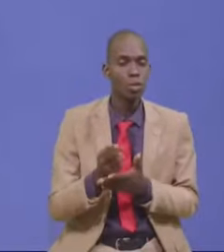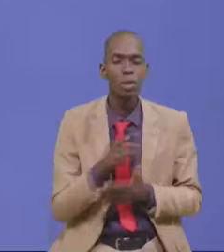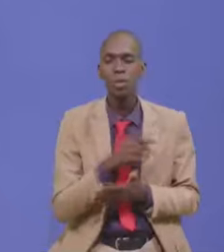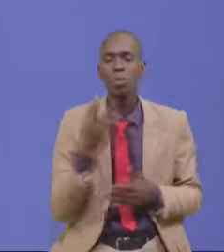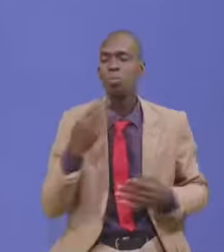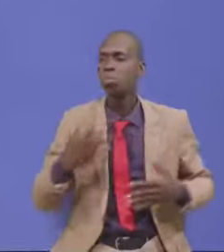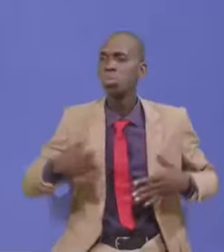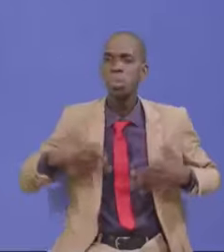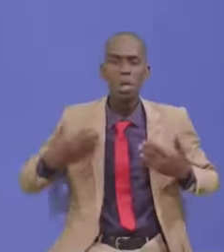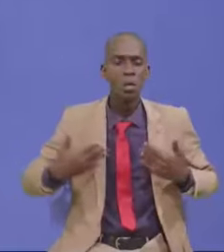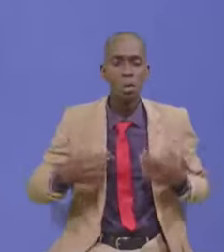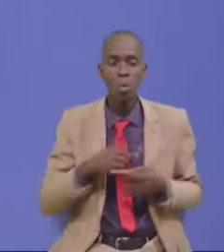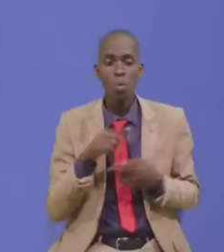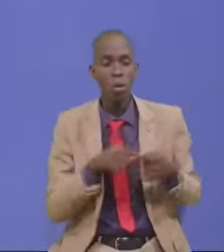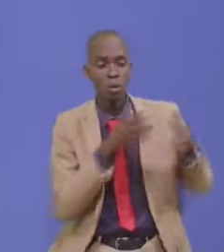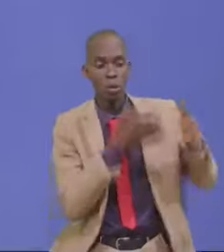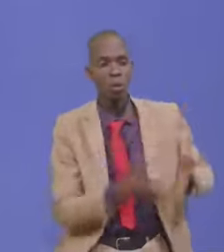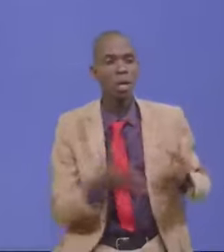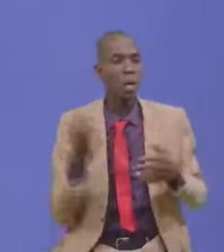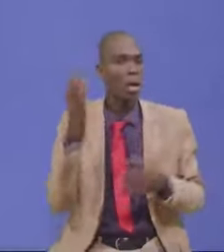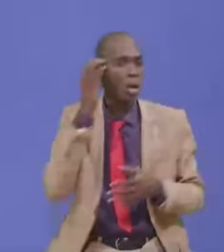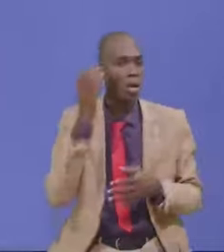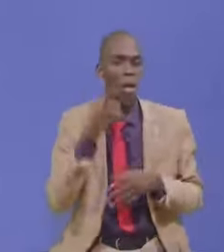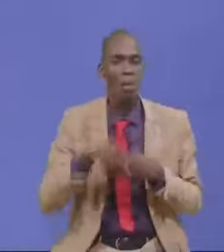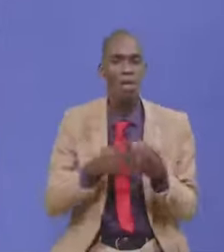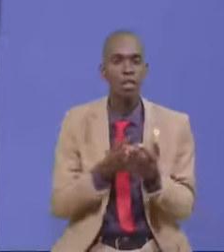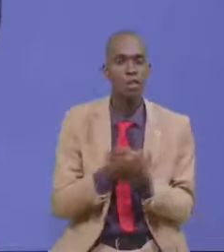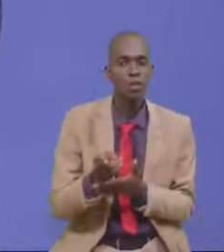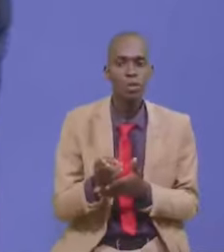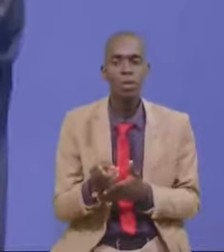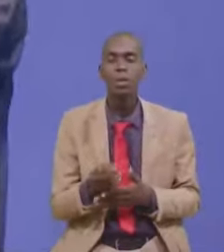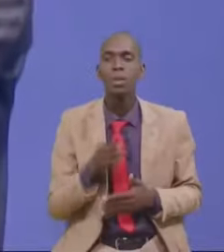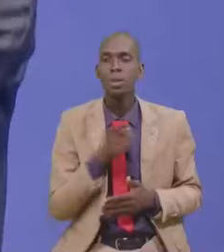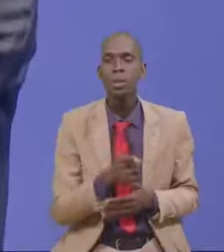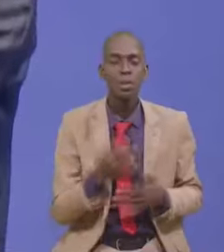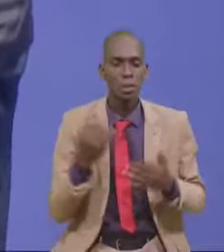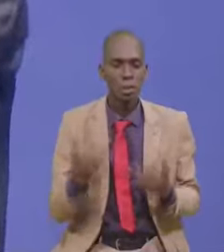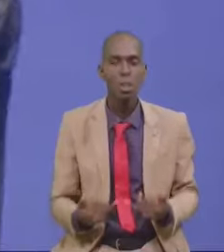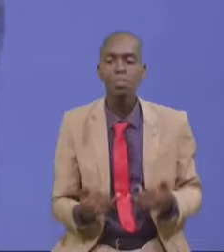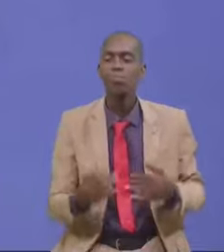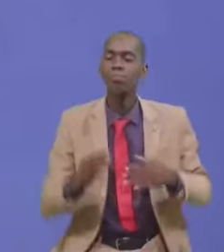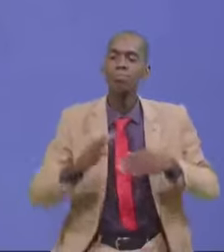quand il avait la vérité, il avait la satisfaction dans sa vie.